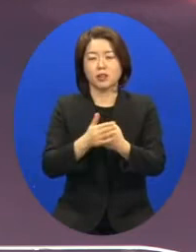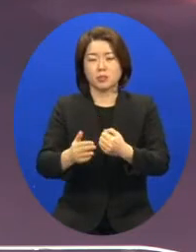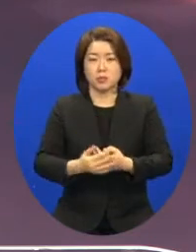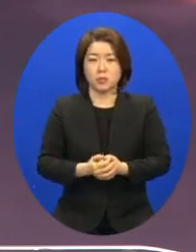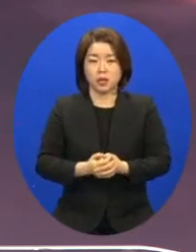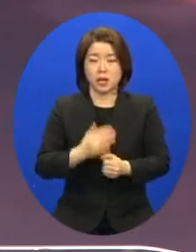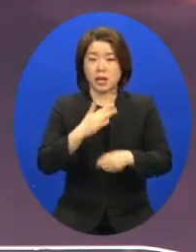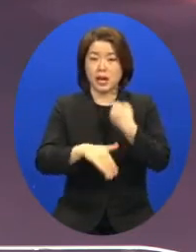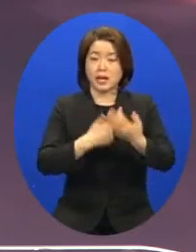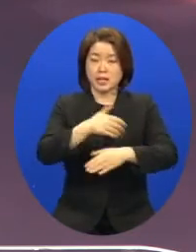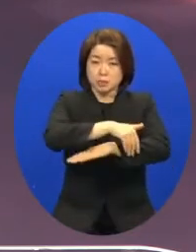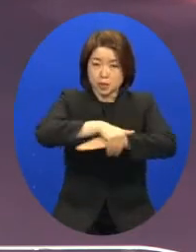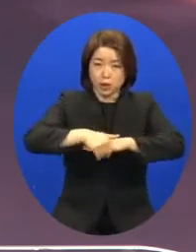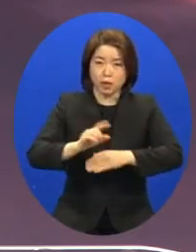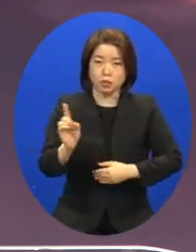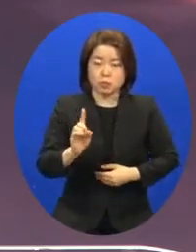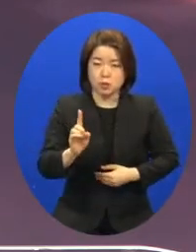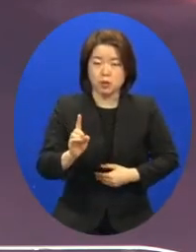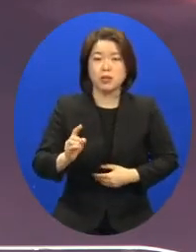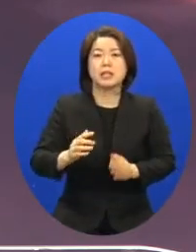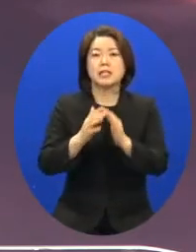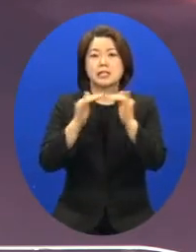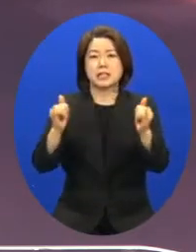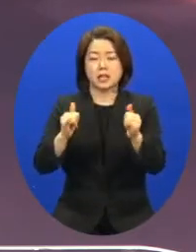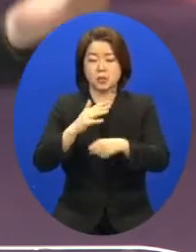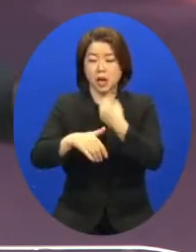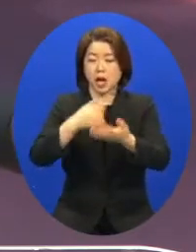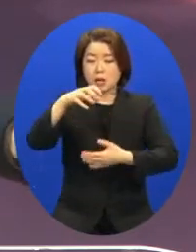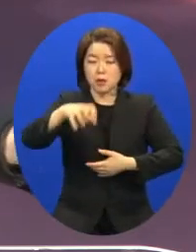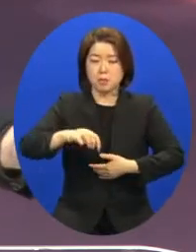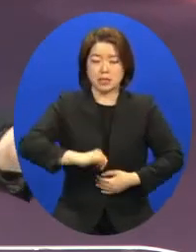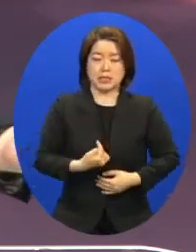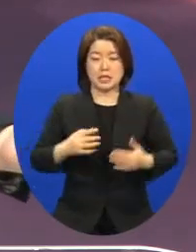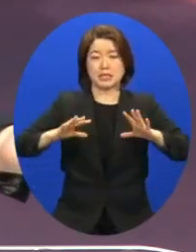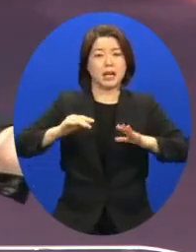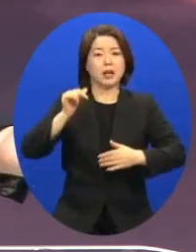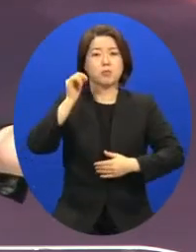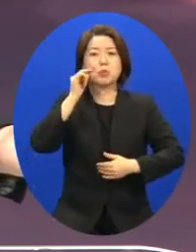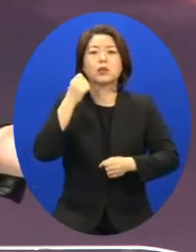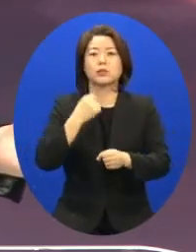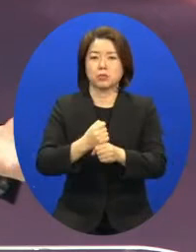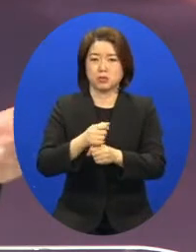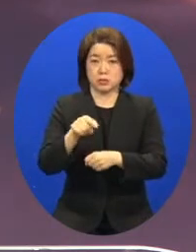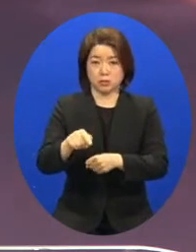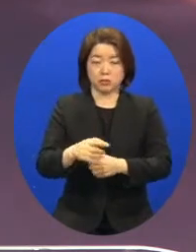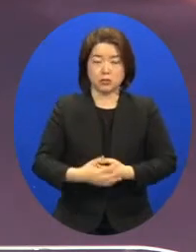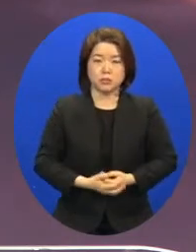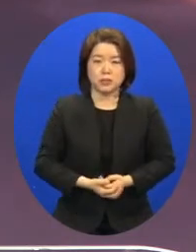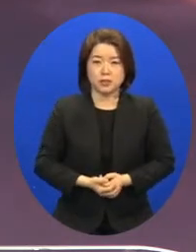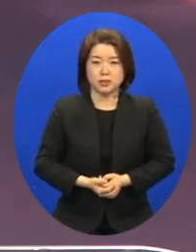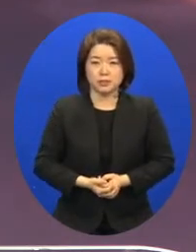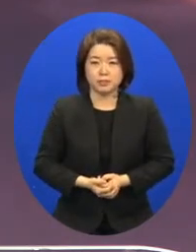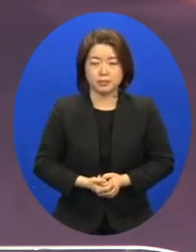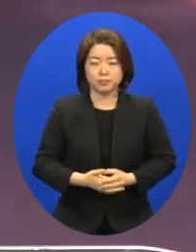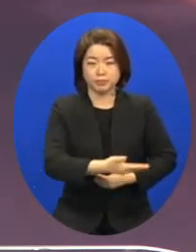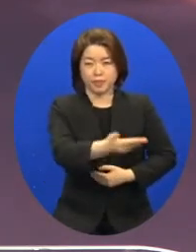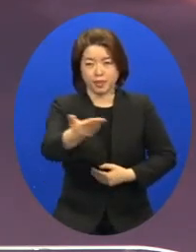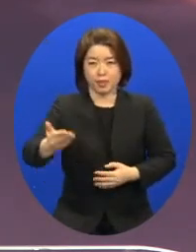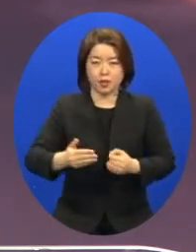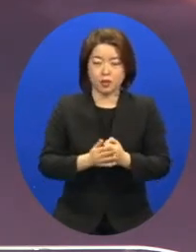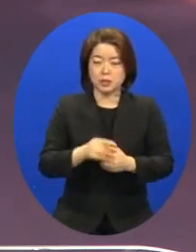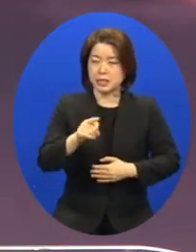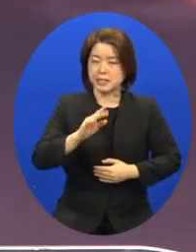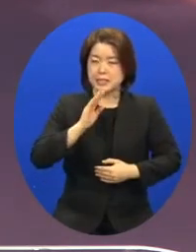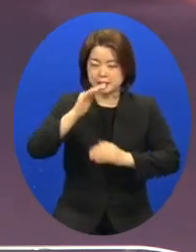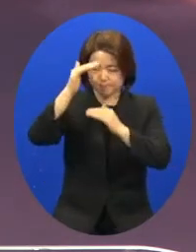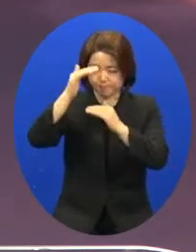하나님의 계획은 사람이 하나님 앞에서 자기를 자랑하지 못하게 하는 것입니다. 여러분이 이